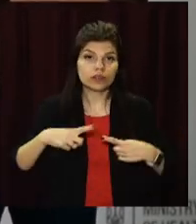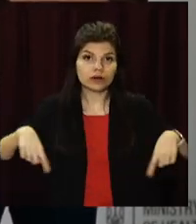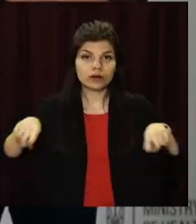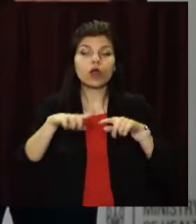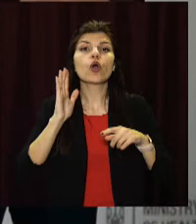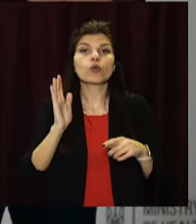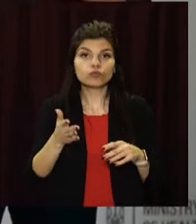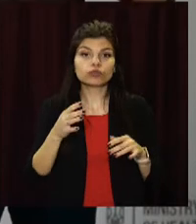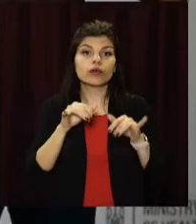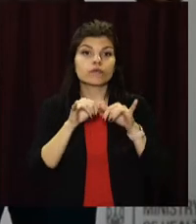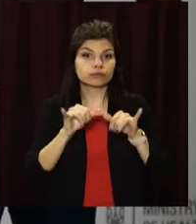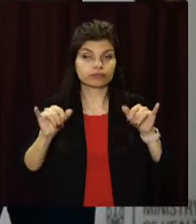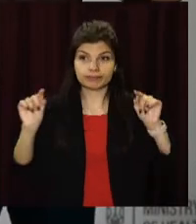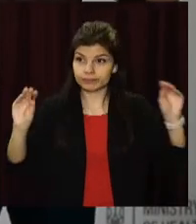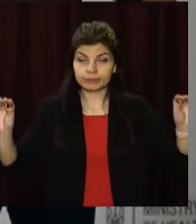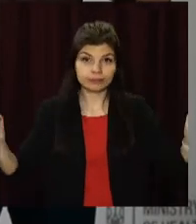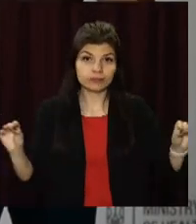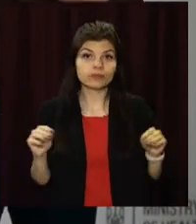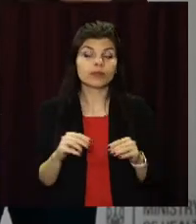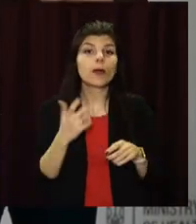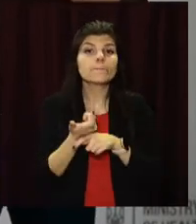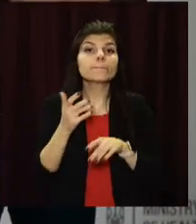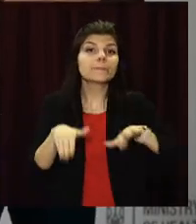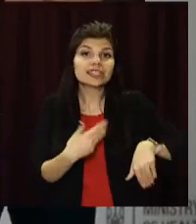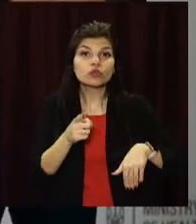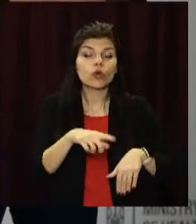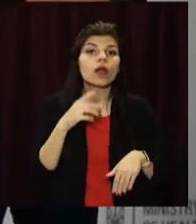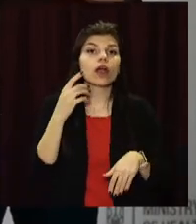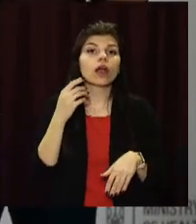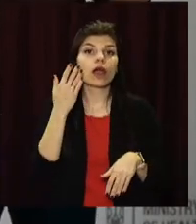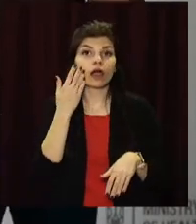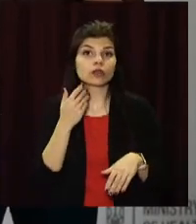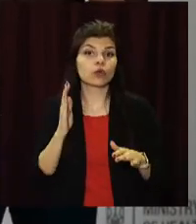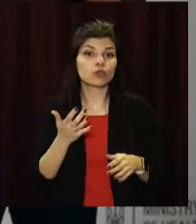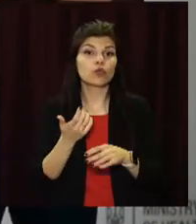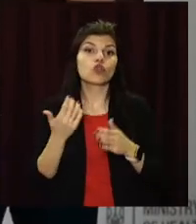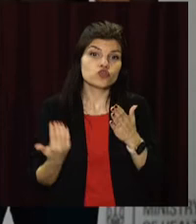вони будуть розгортатися після того, як будуть надходити